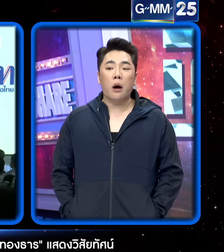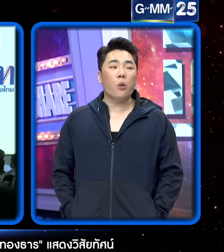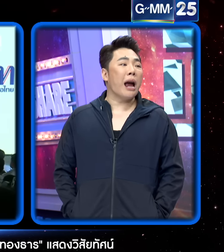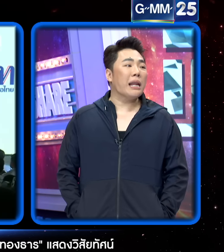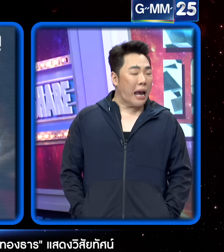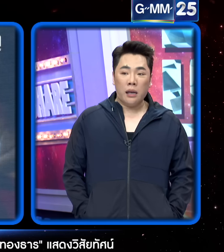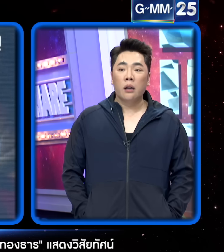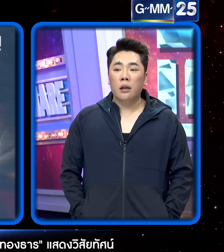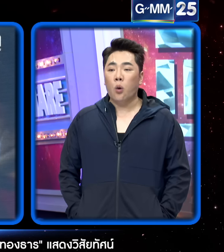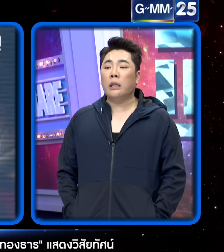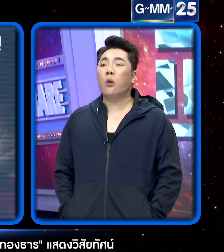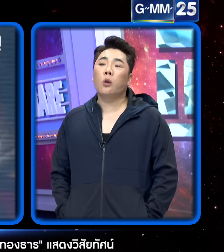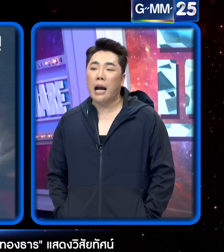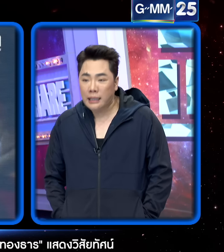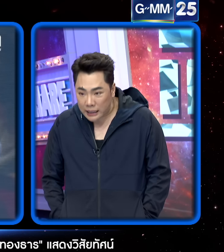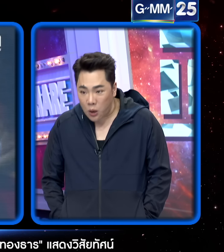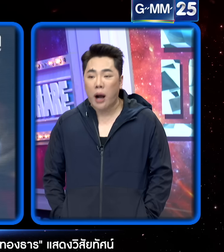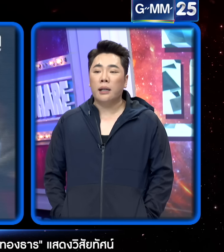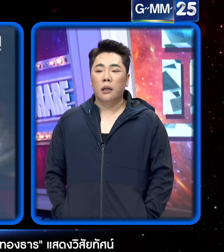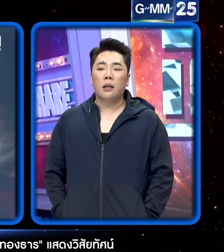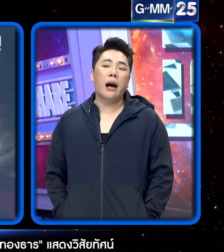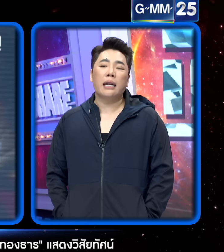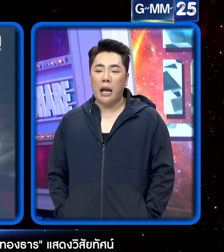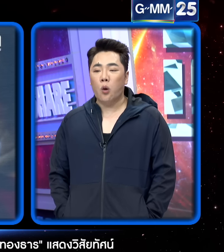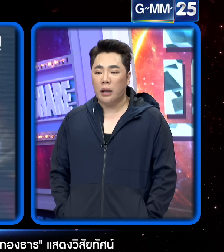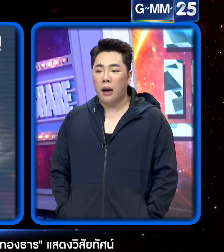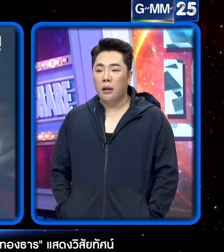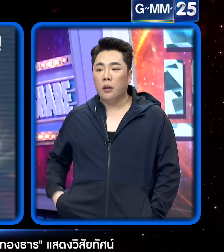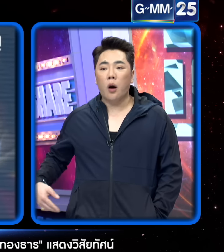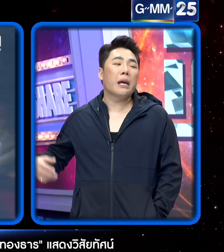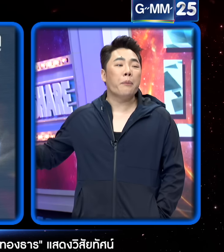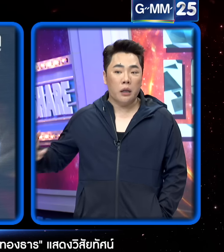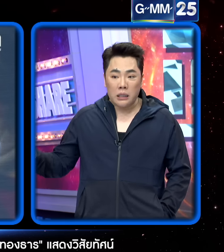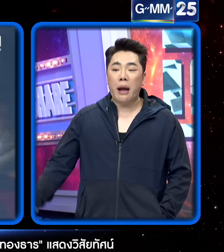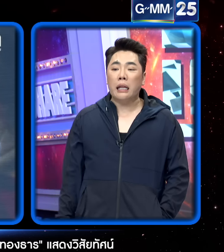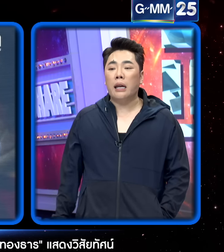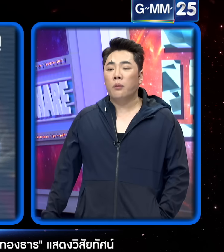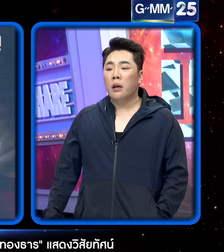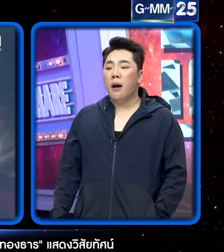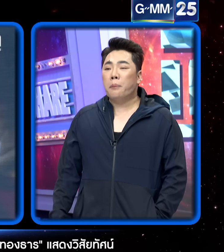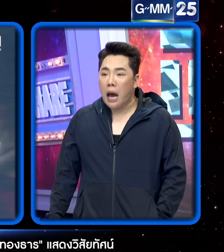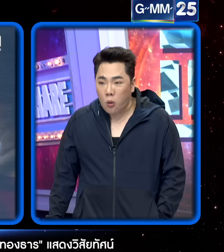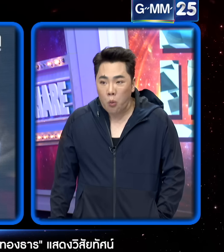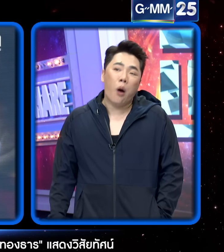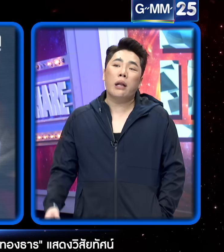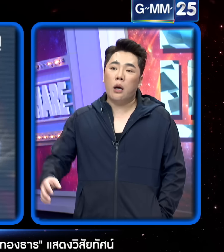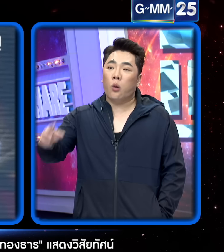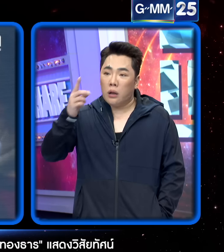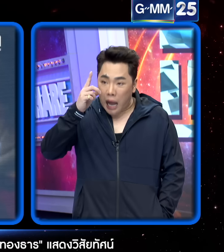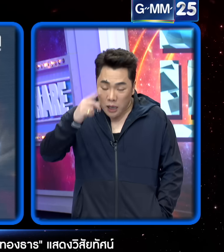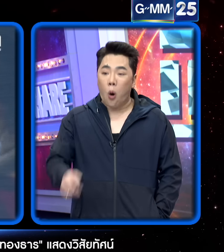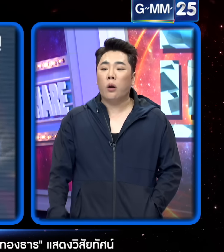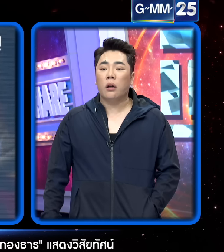งปรากฏว่าไฮไลท์อยู่ที่คุณทักษิณชินวัตร ค ืออดีตนายกเนี่ยก็มีการเปิดถึง18นาทีปรากฏว่าวัน